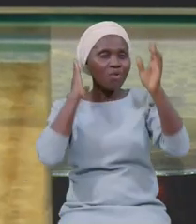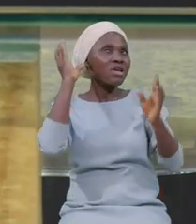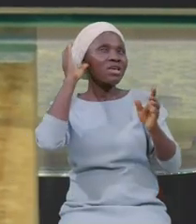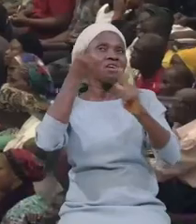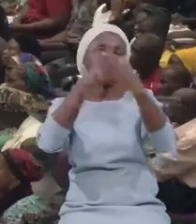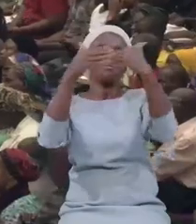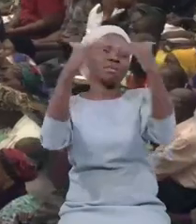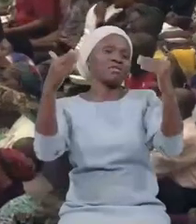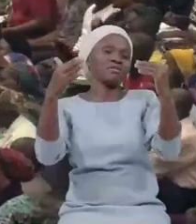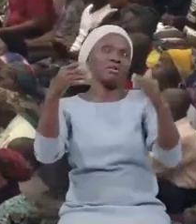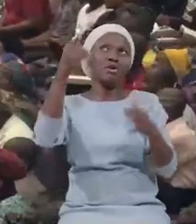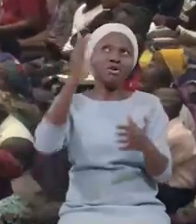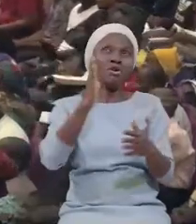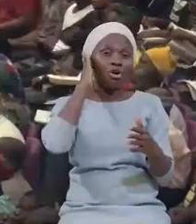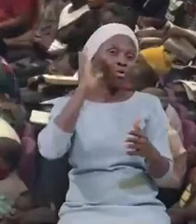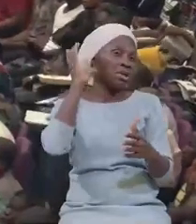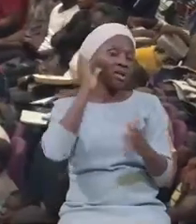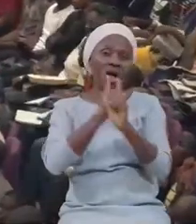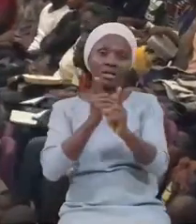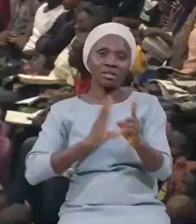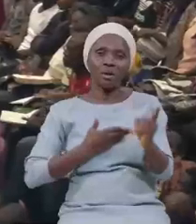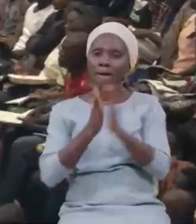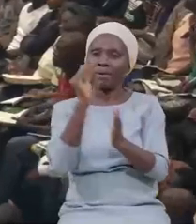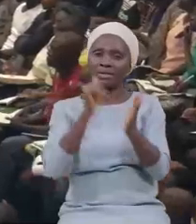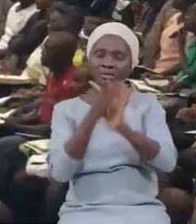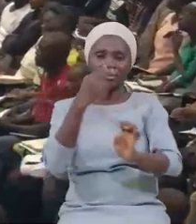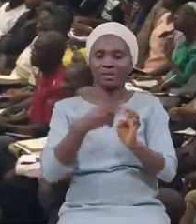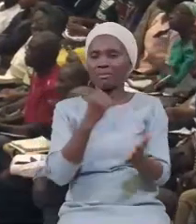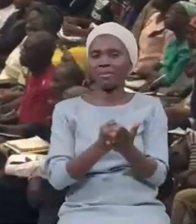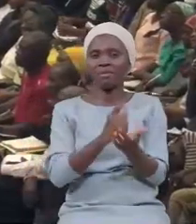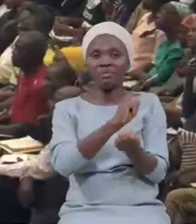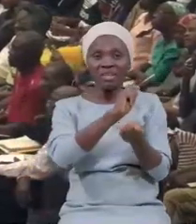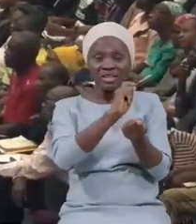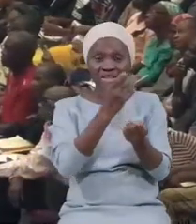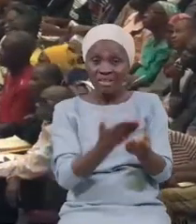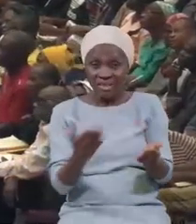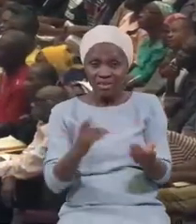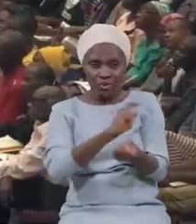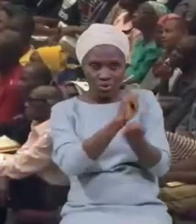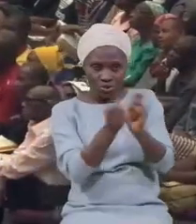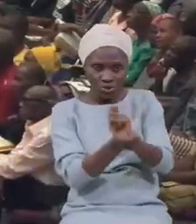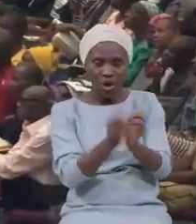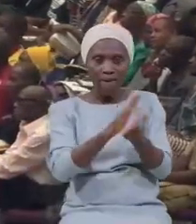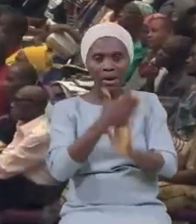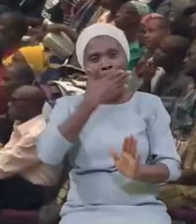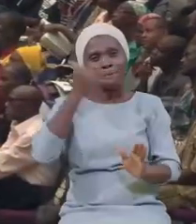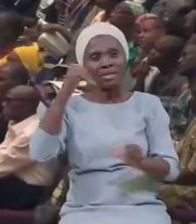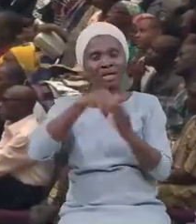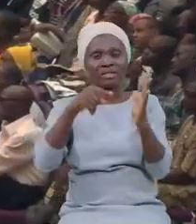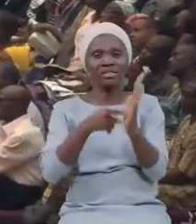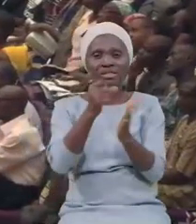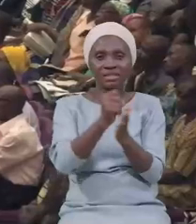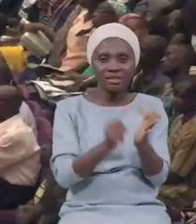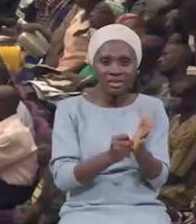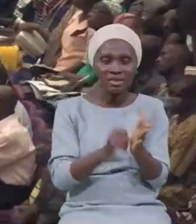Dieu nous répondra. Les choses vont changer dans ce pays. Les choses vont changer